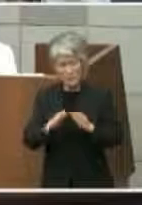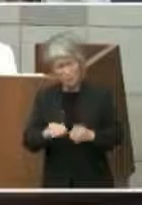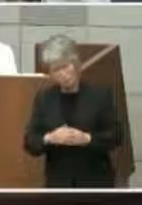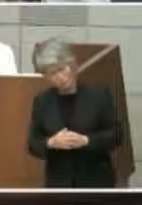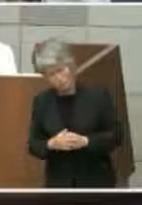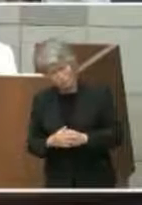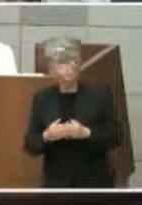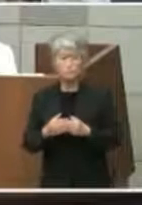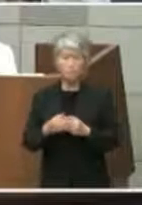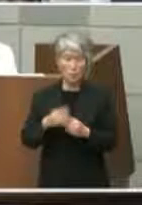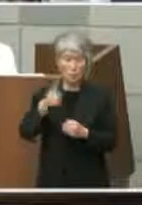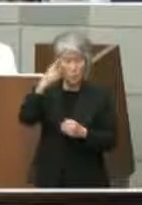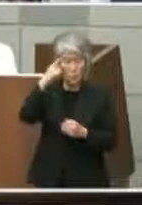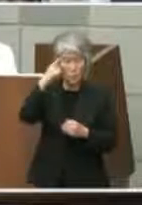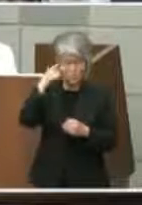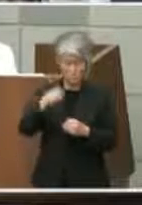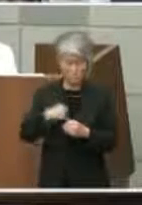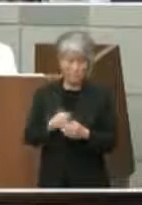逆に